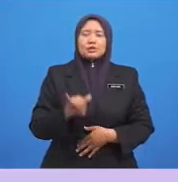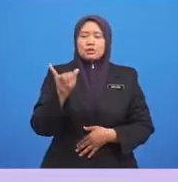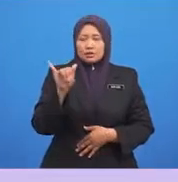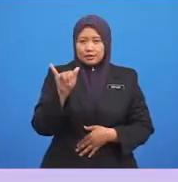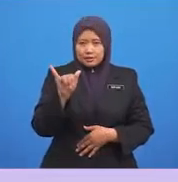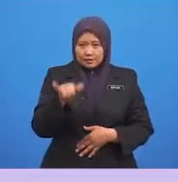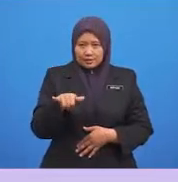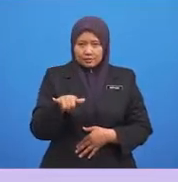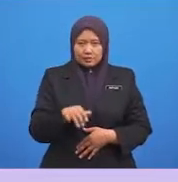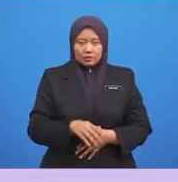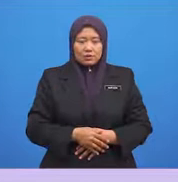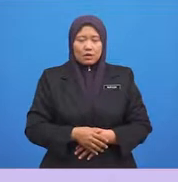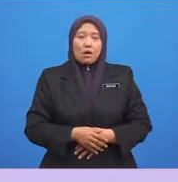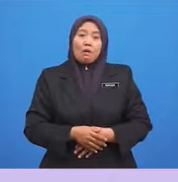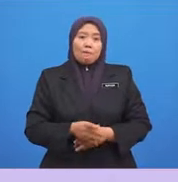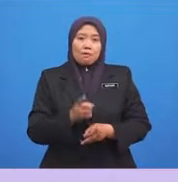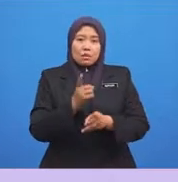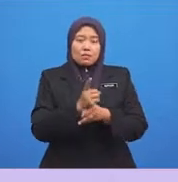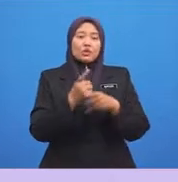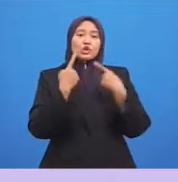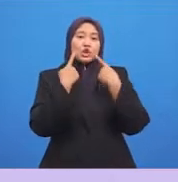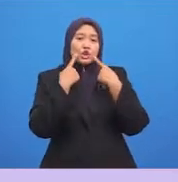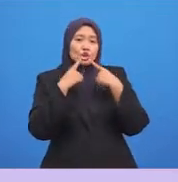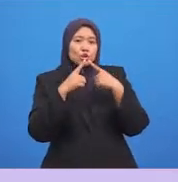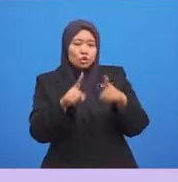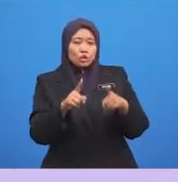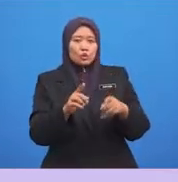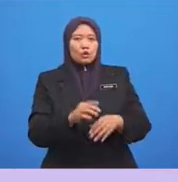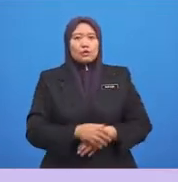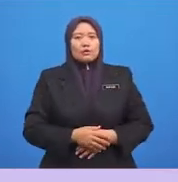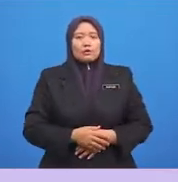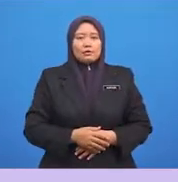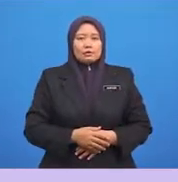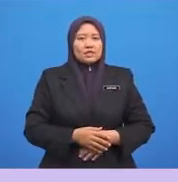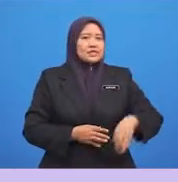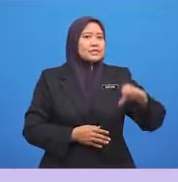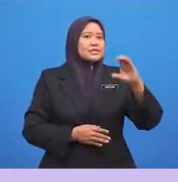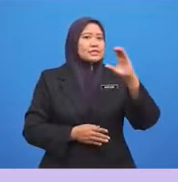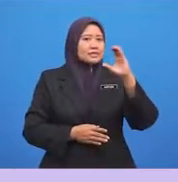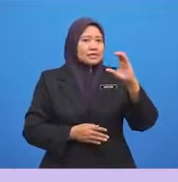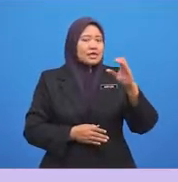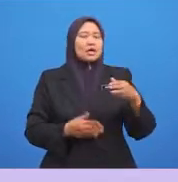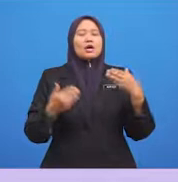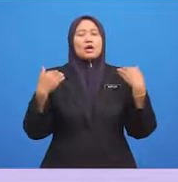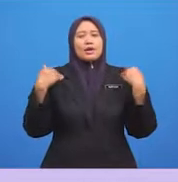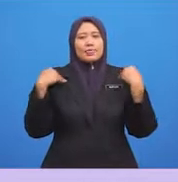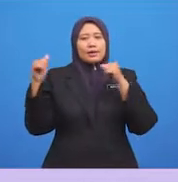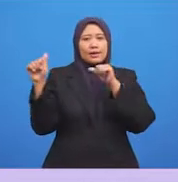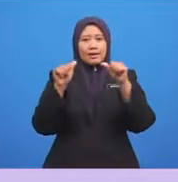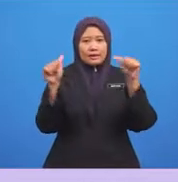Ya, betul. Jawapan yang paling sesuai ialah C, ada